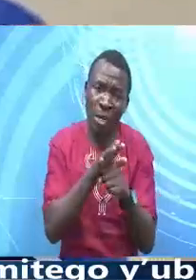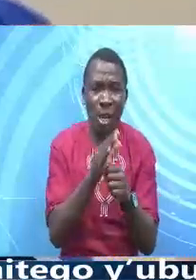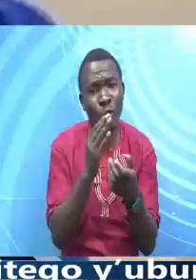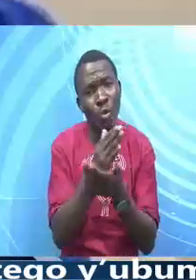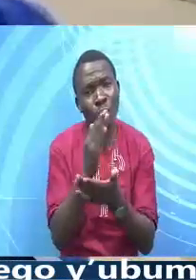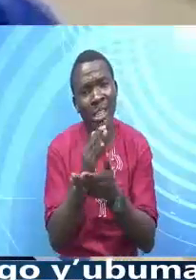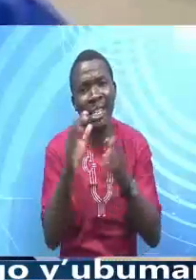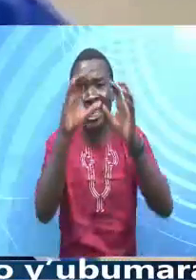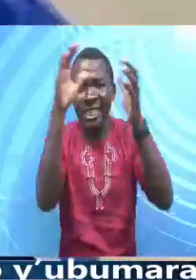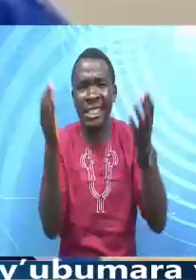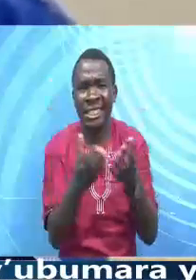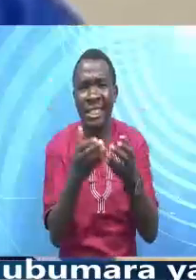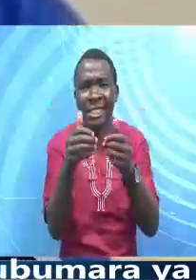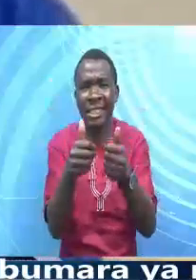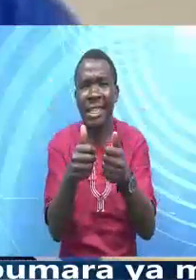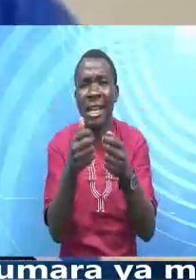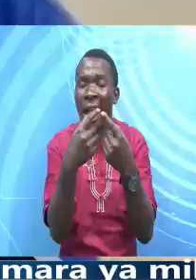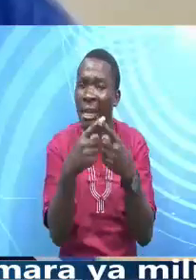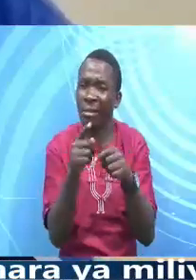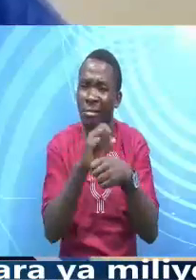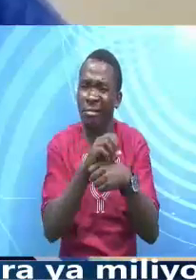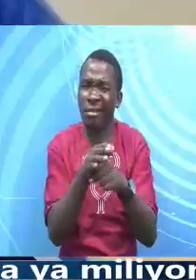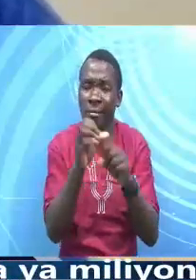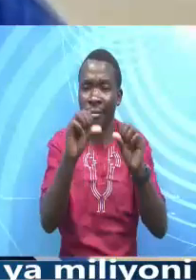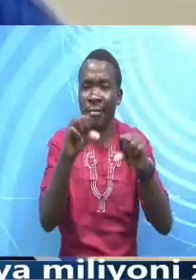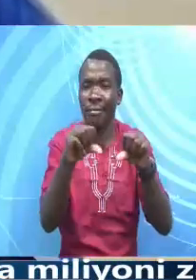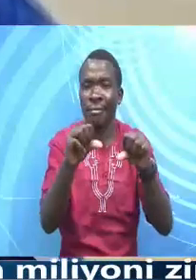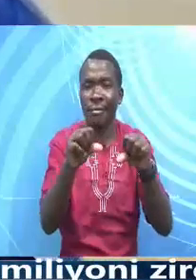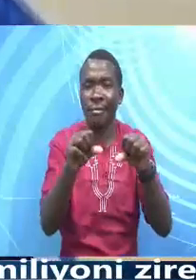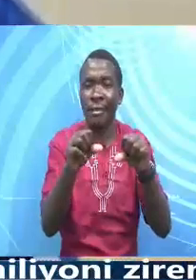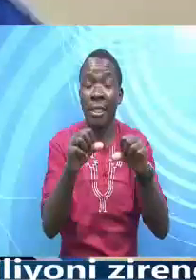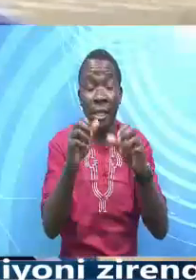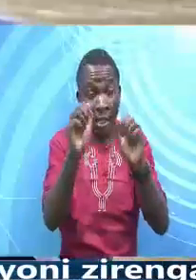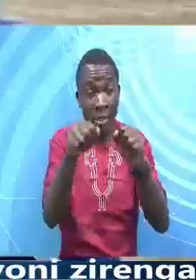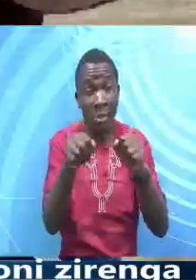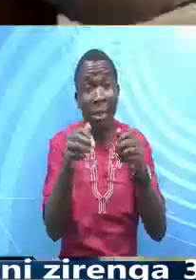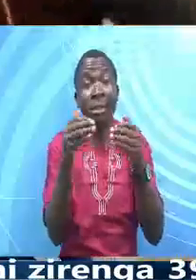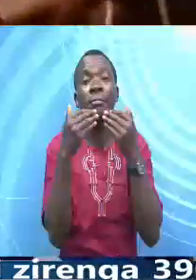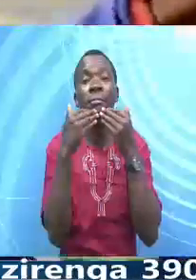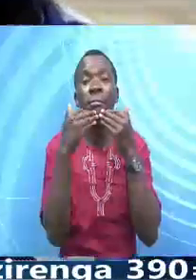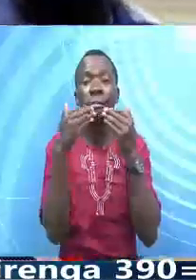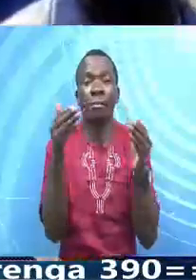dunia nzima. Bote biko na corona. Sawa. Ndio baba, asante.